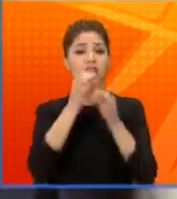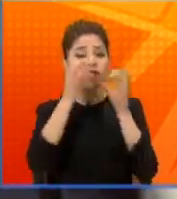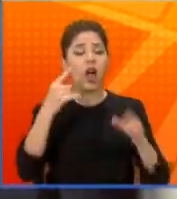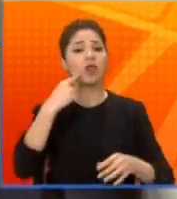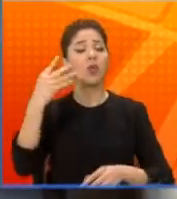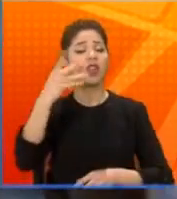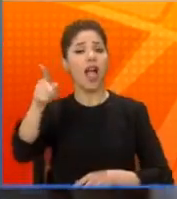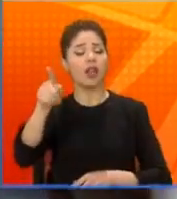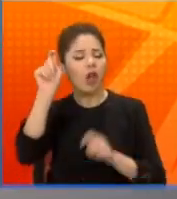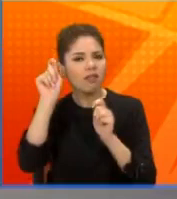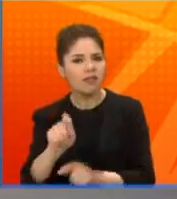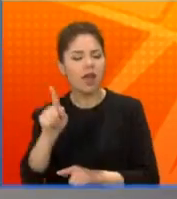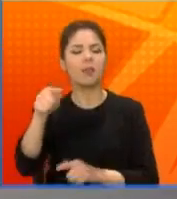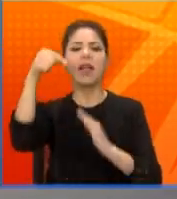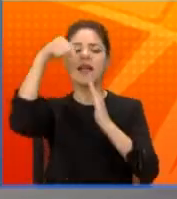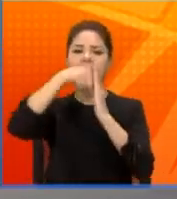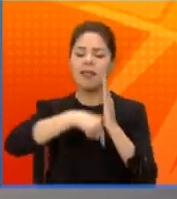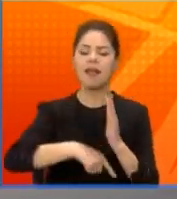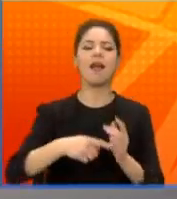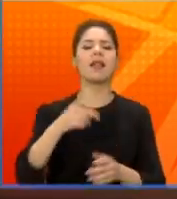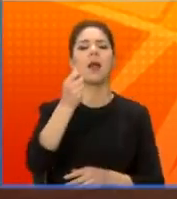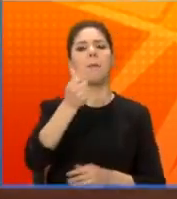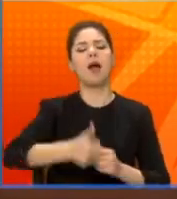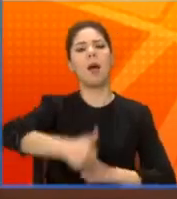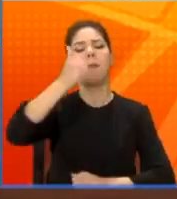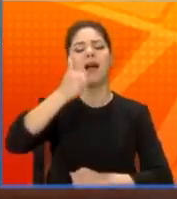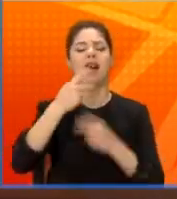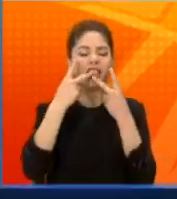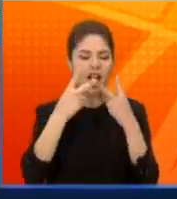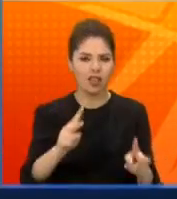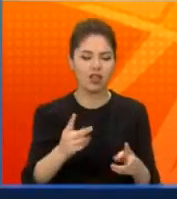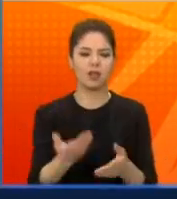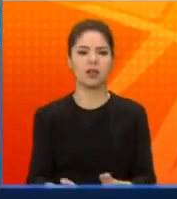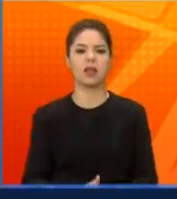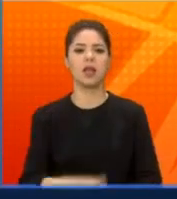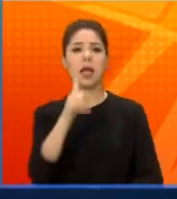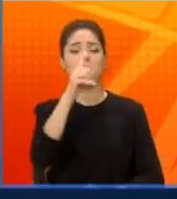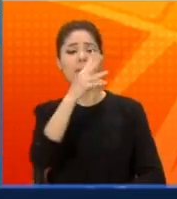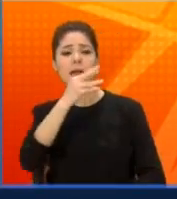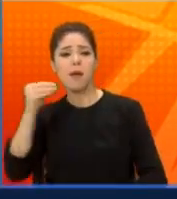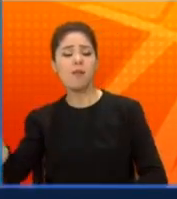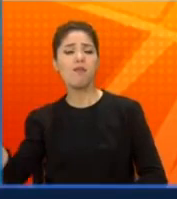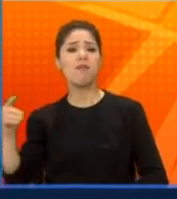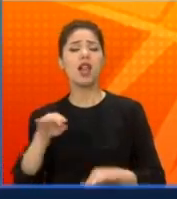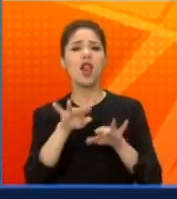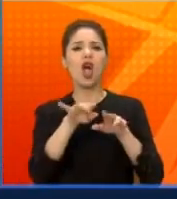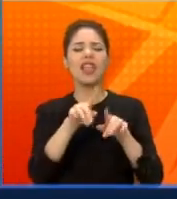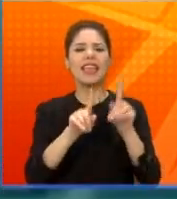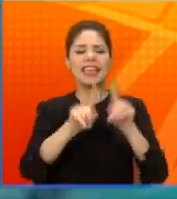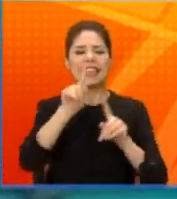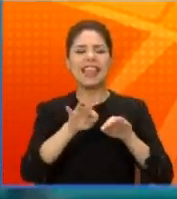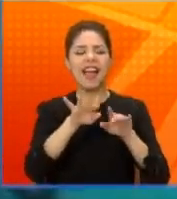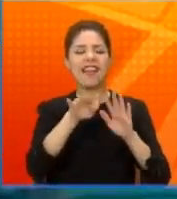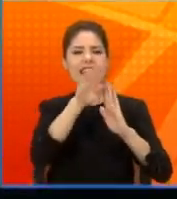Başkan Erdoğan'dan geldi. Detayları Hazine ve Maliye Bakanı Berat Albayrak açıkladı. 1 milyon yazılımcı projemiz